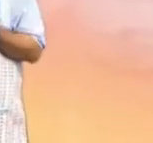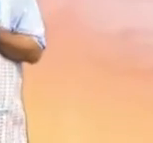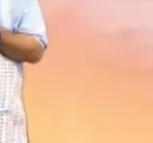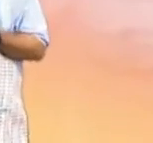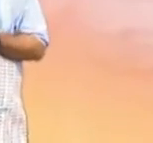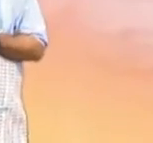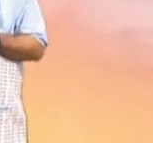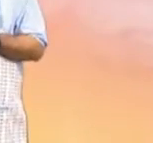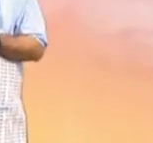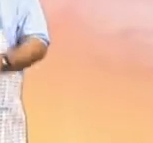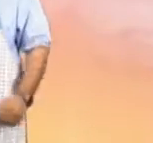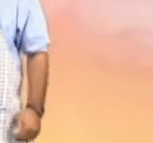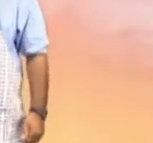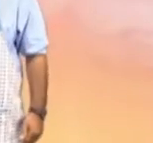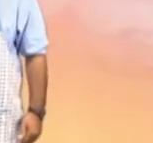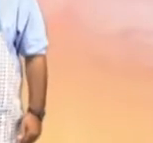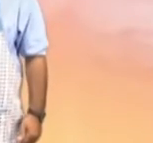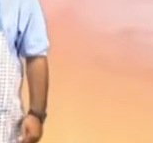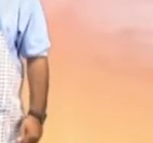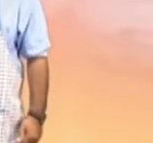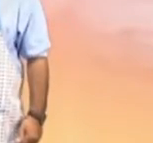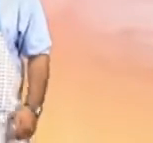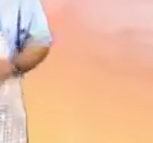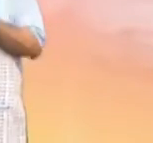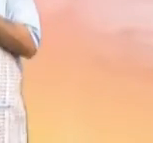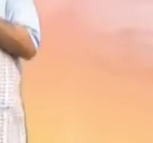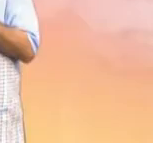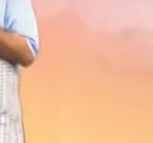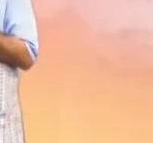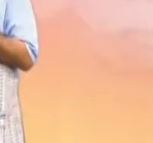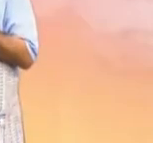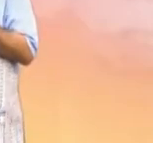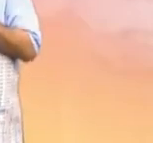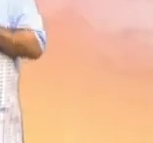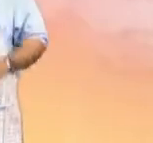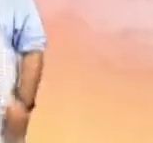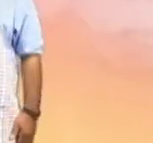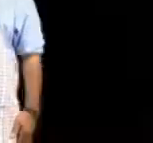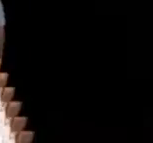ด้วยนะครับพวกเราเข้าใจแล้วนะครับผมลาไปก่อนครับสวัสดีครับ